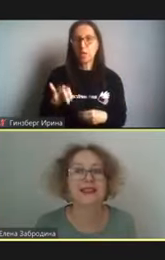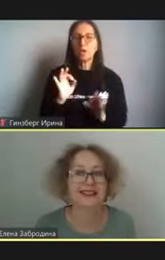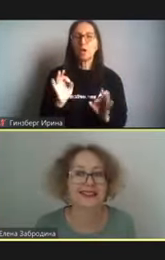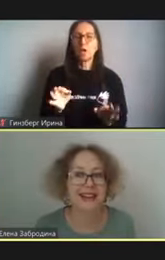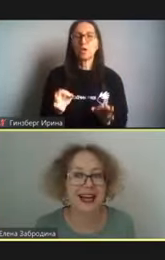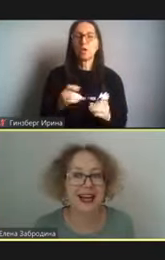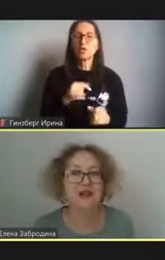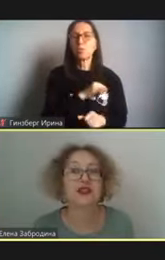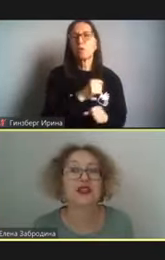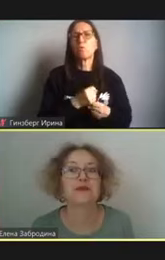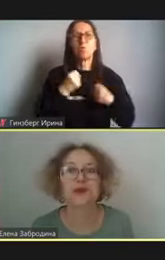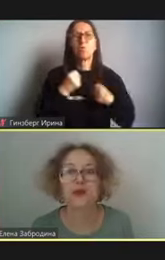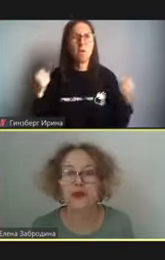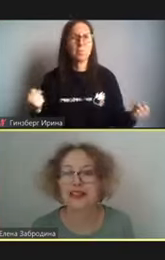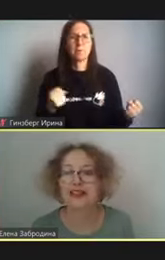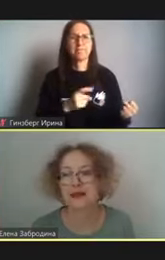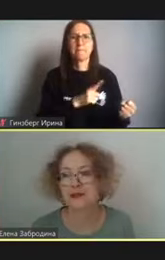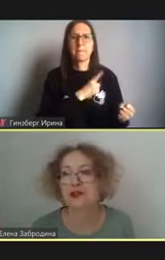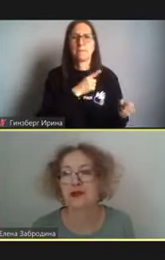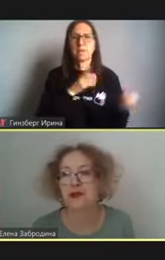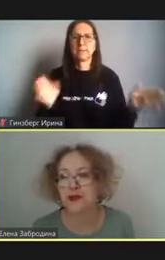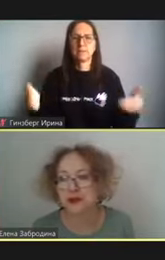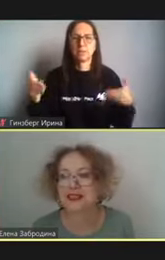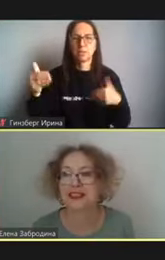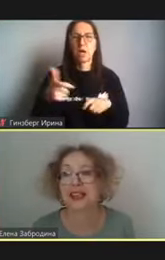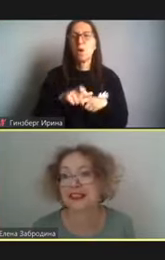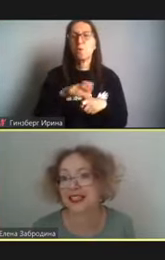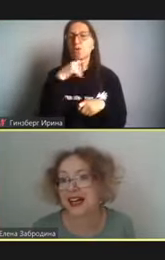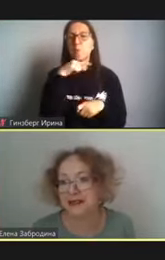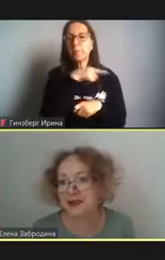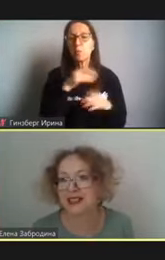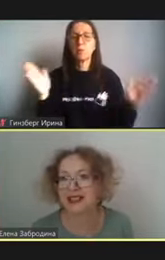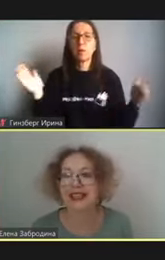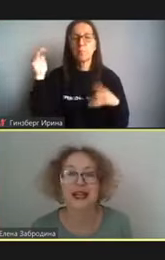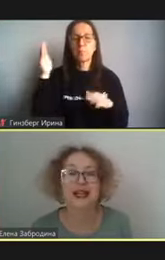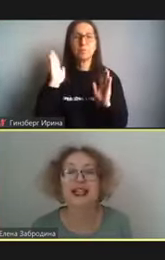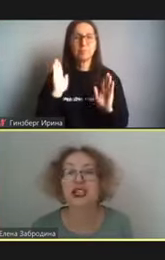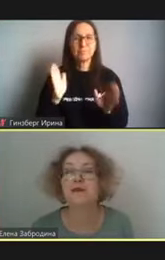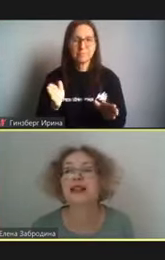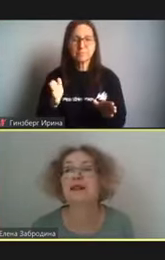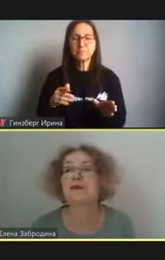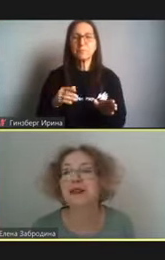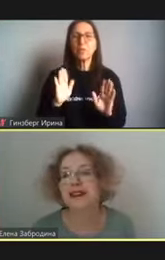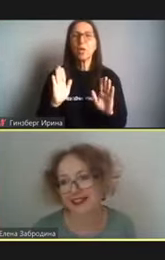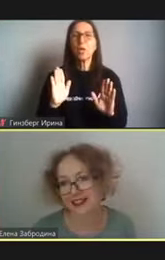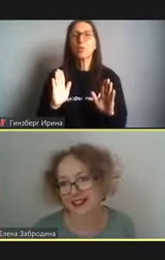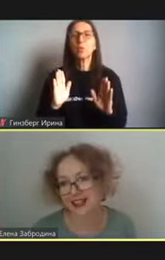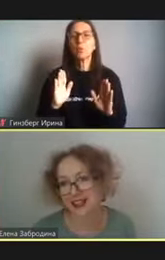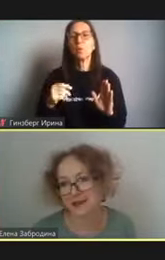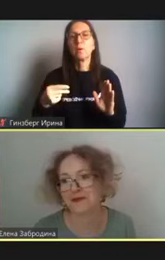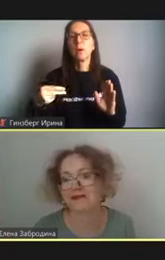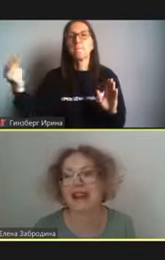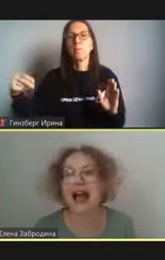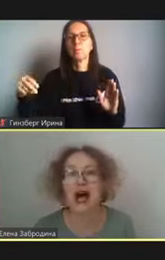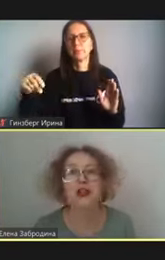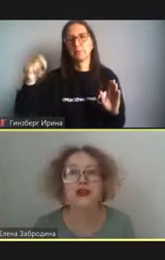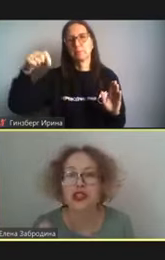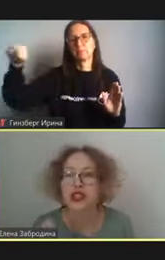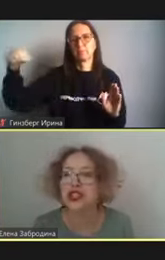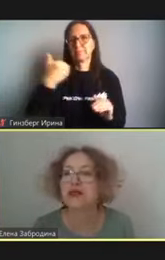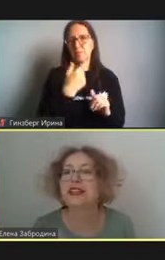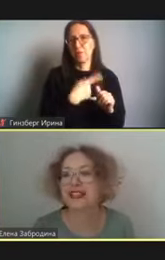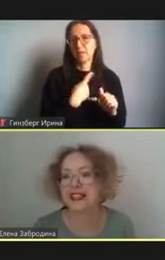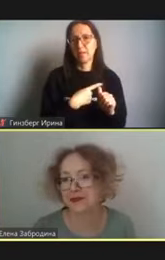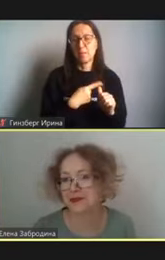огромная мастерская, очень многие работы Рубенса на самом деле лишь подписаны им. Но